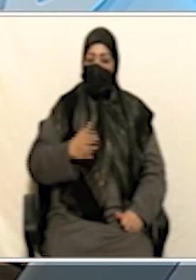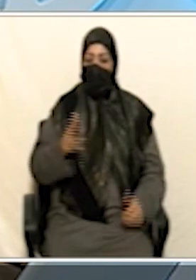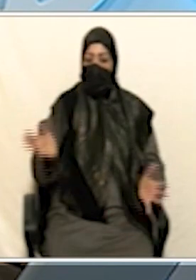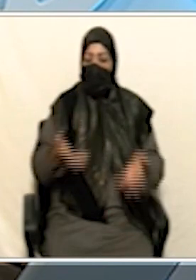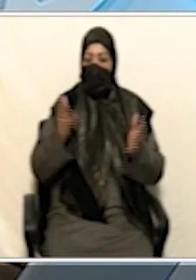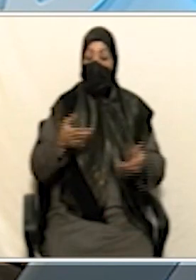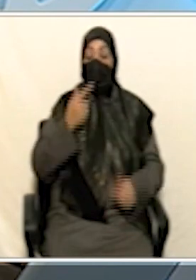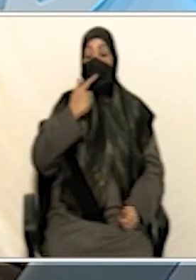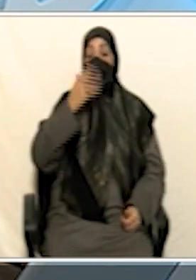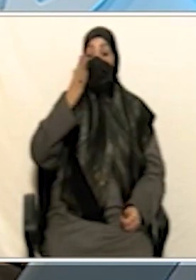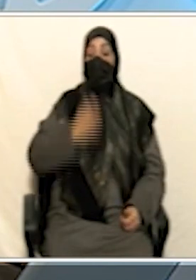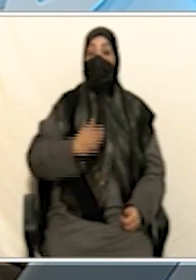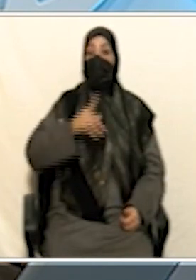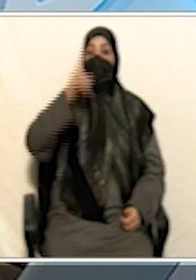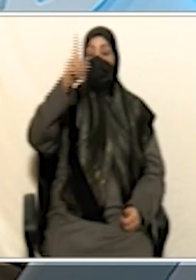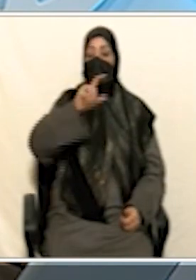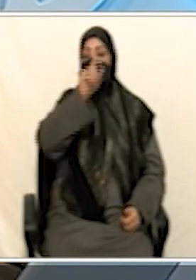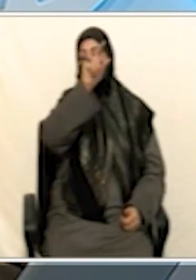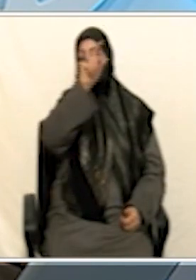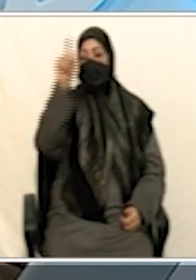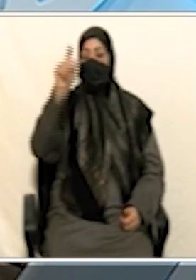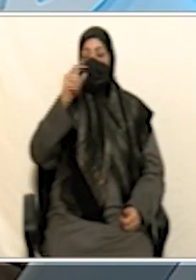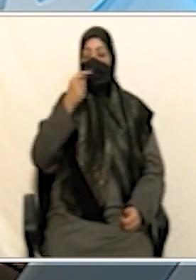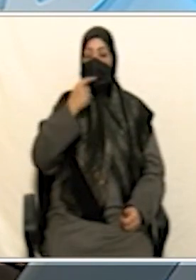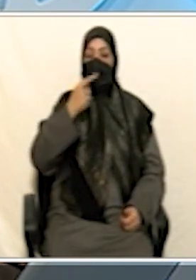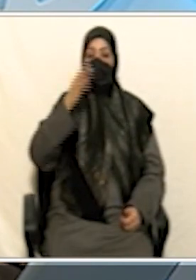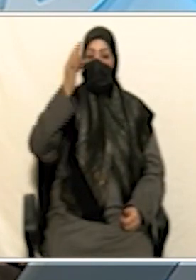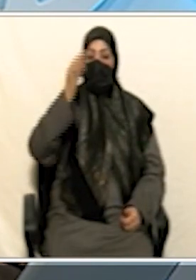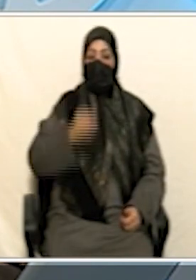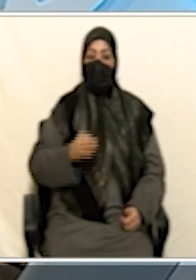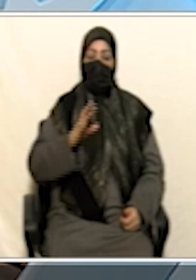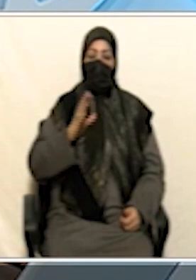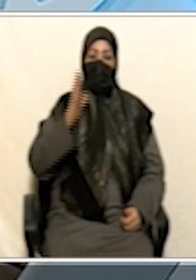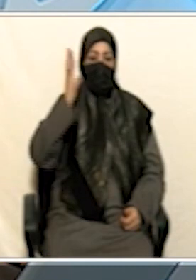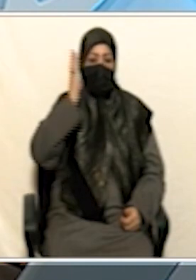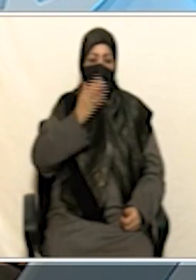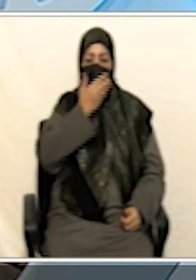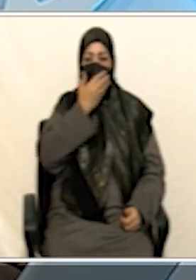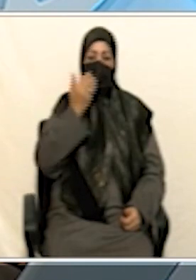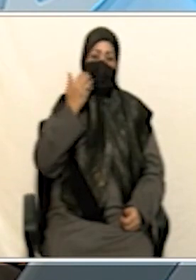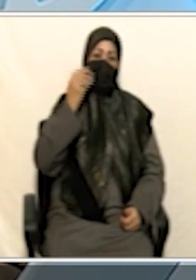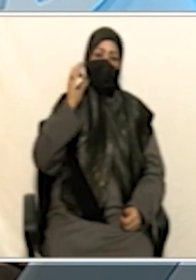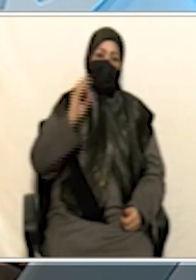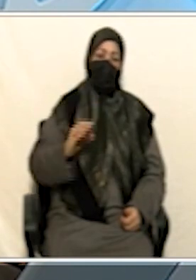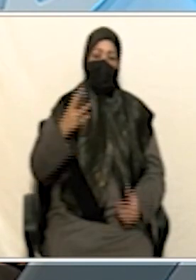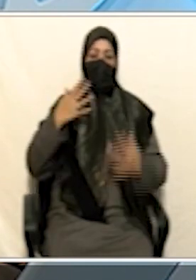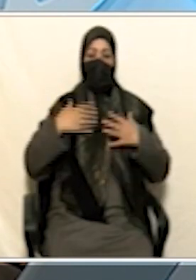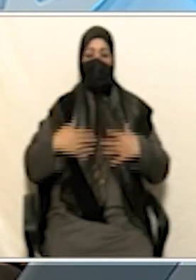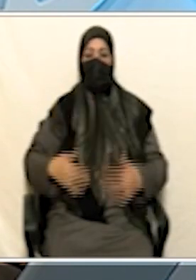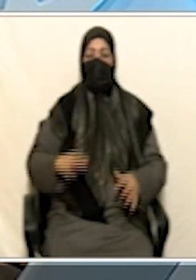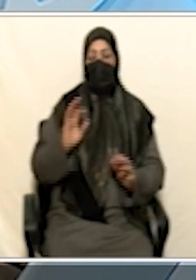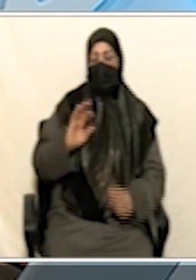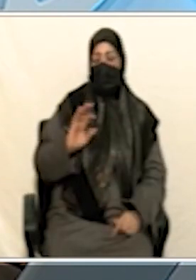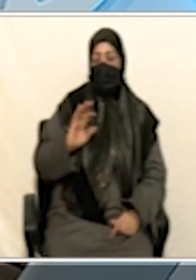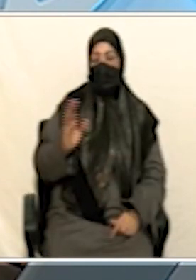الانسان مثلا نذر ان لو حصل كذا ان يلبس كذا لبس هذا النوع من اللباس ليس من